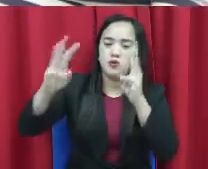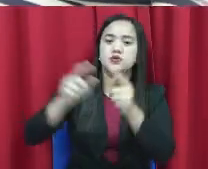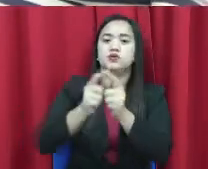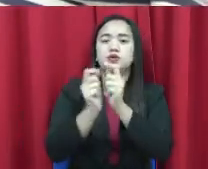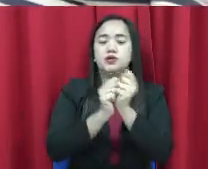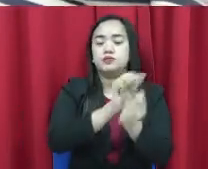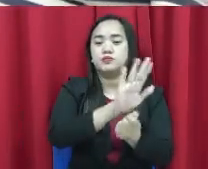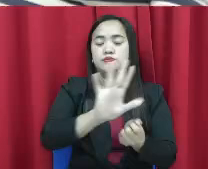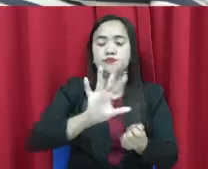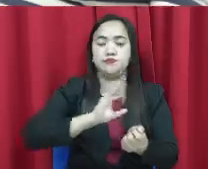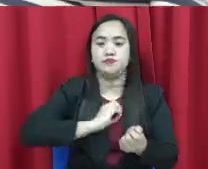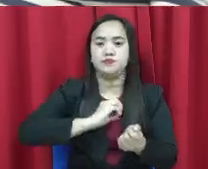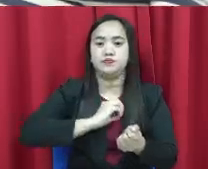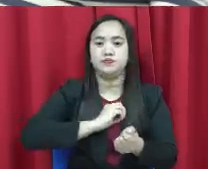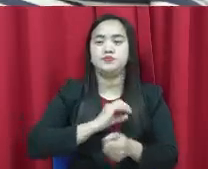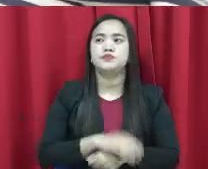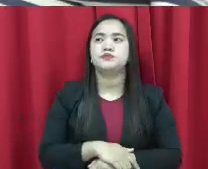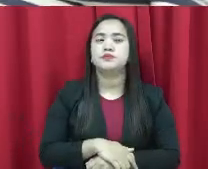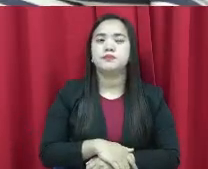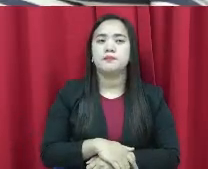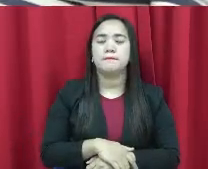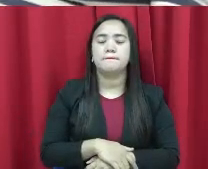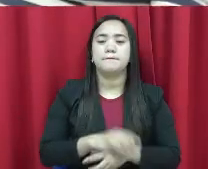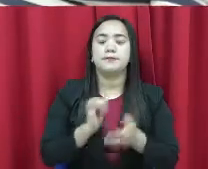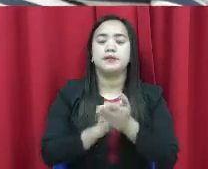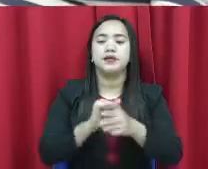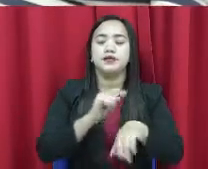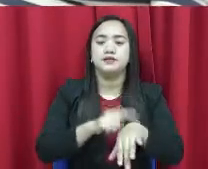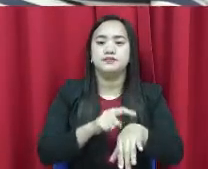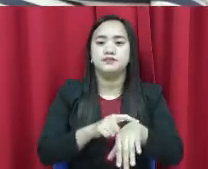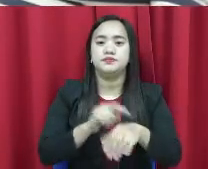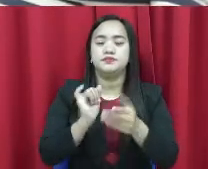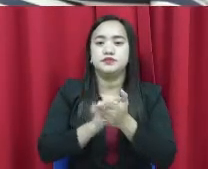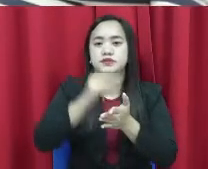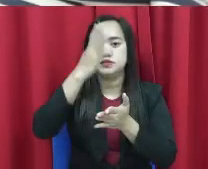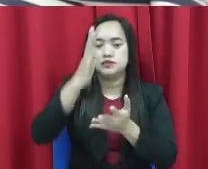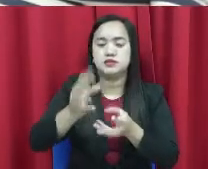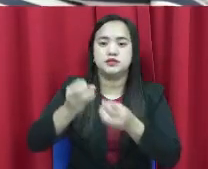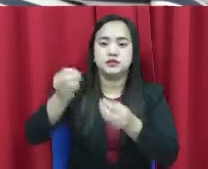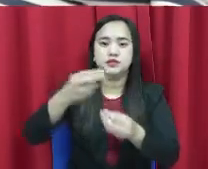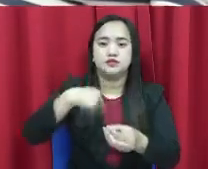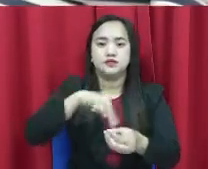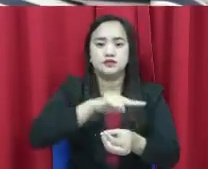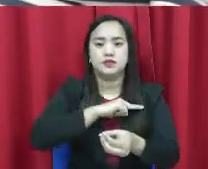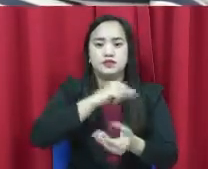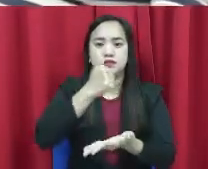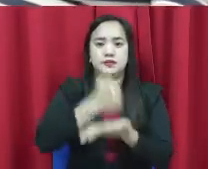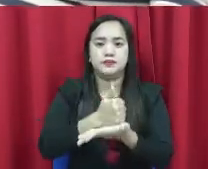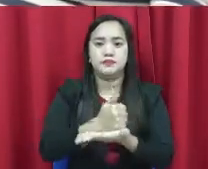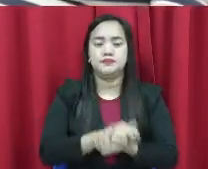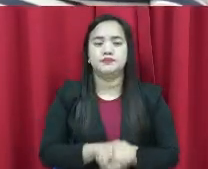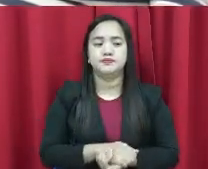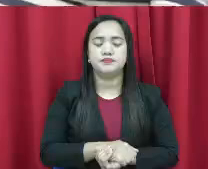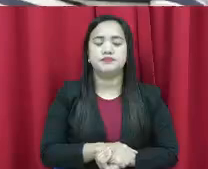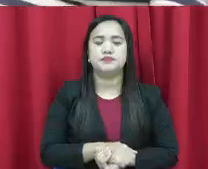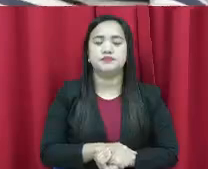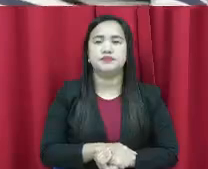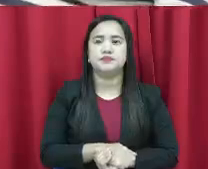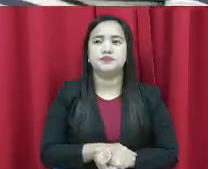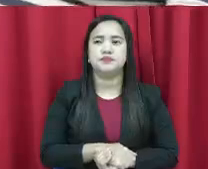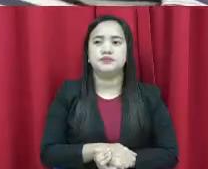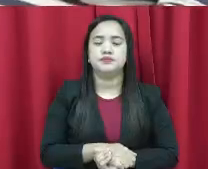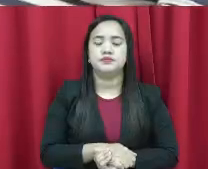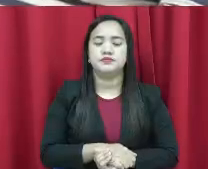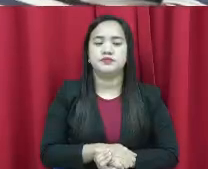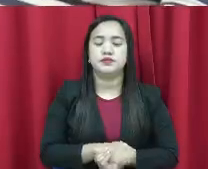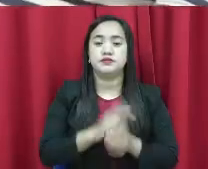po tayo sa ah sa oras po na ito na ating pong pag-aaralan at yan nga po y mang binanggit ko po sa inyo yan